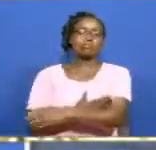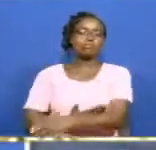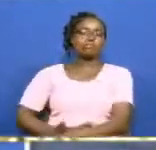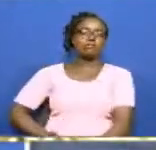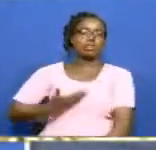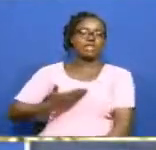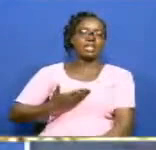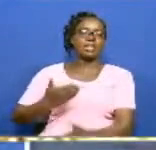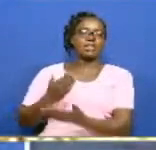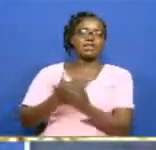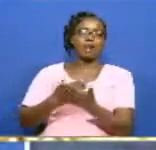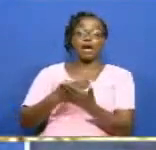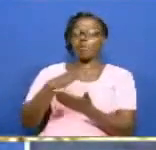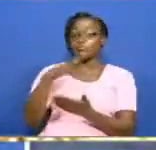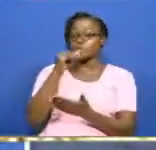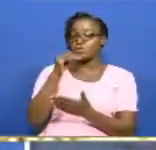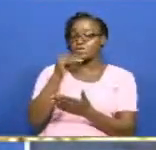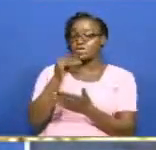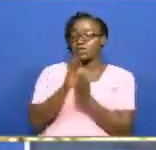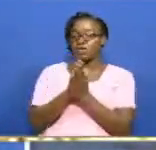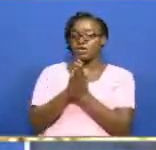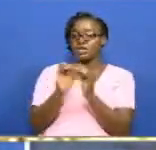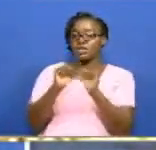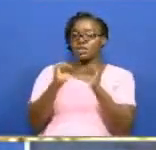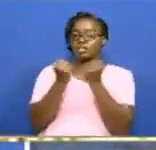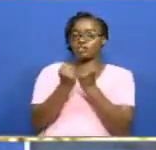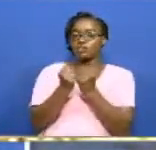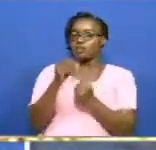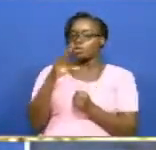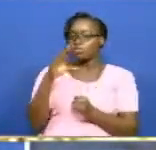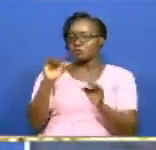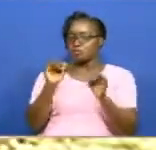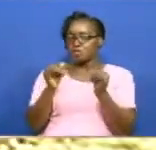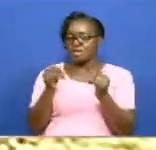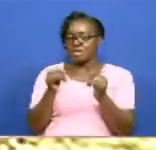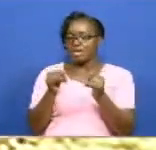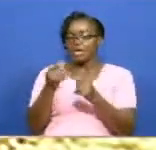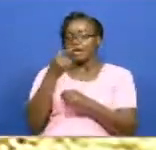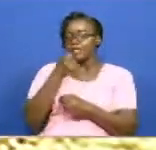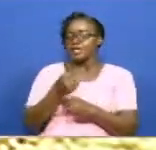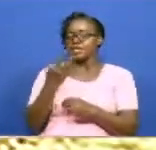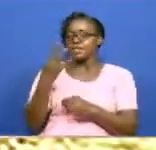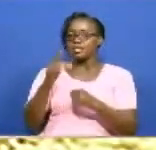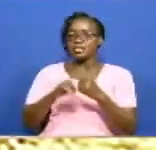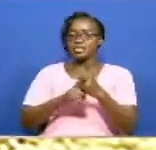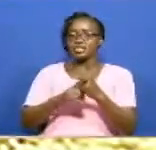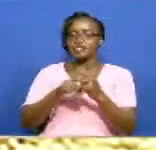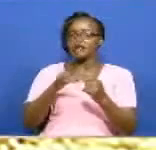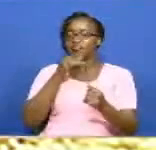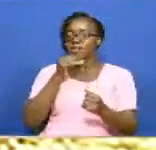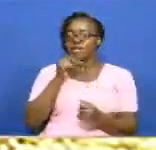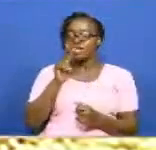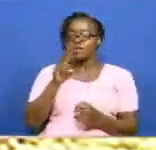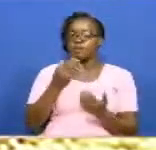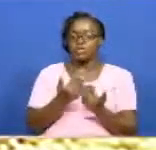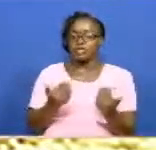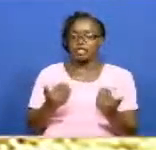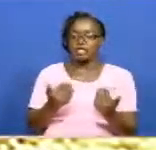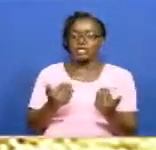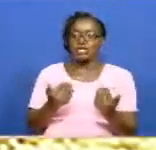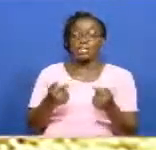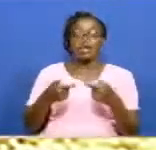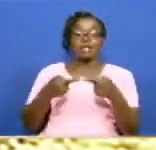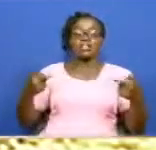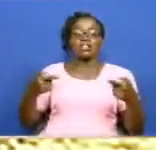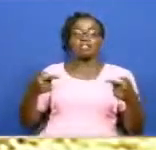ya jumbe zake mtandaoni. Kennedy Ogendo mwenye umri wa miaka 36 na ambaye ni baba watoto wawili anadai mahasimu